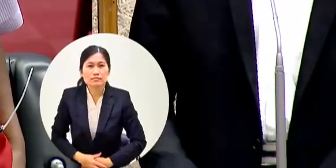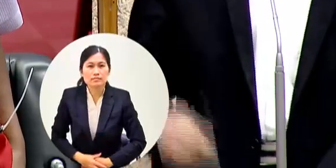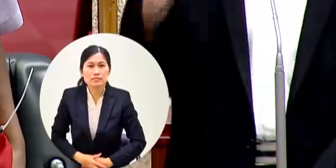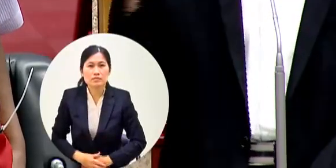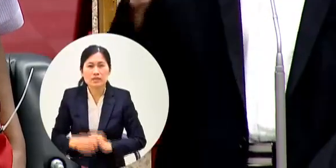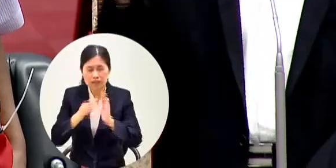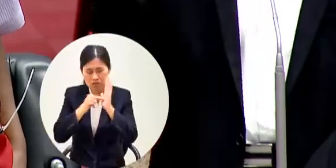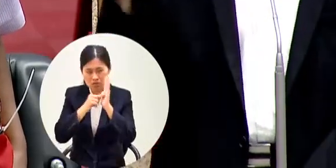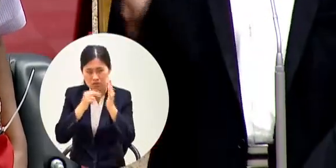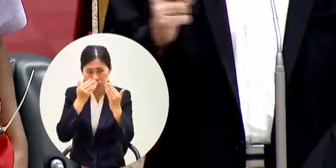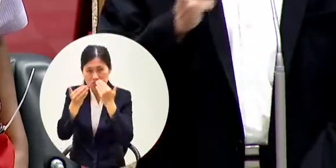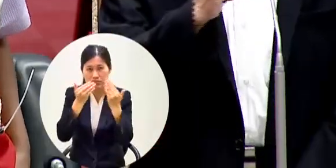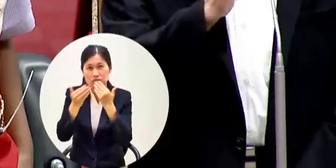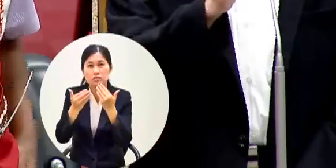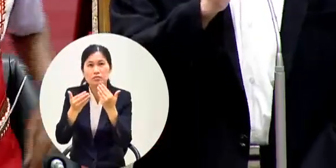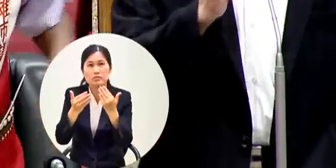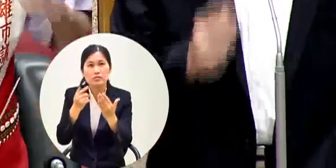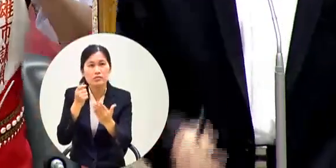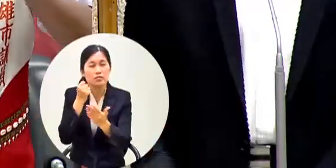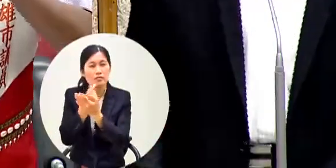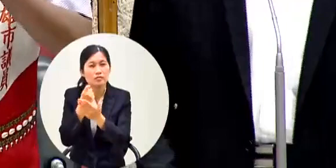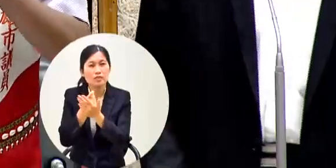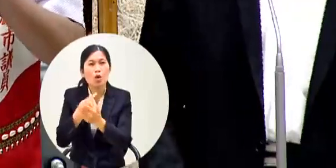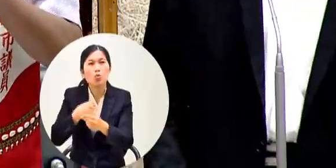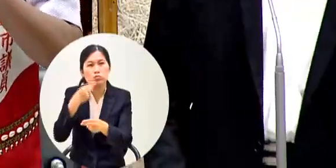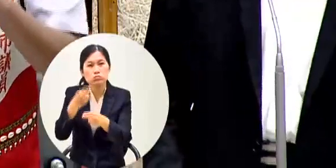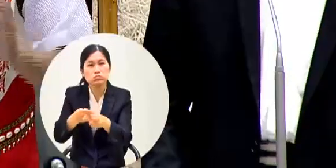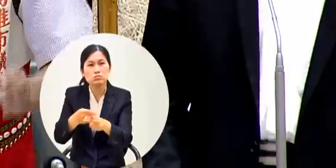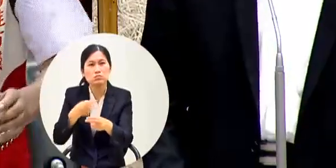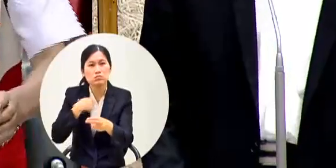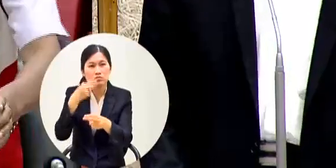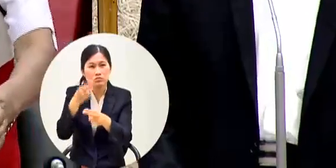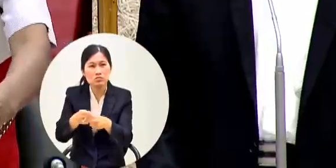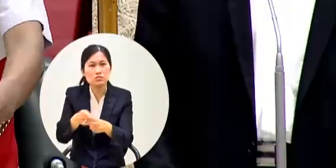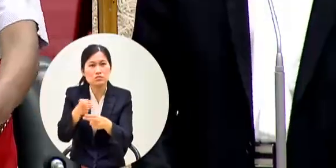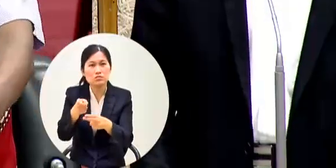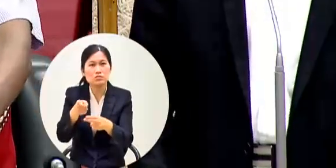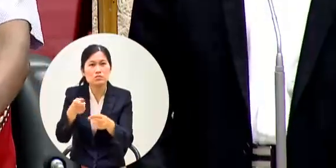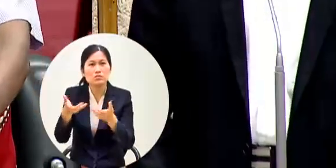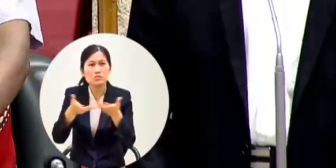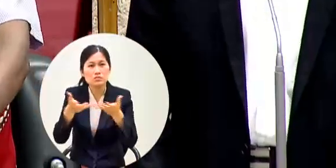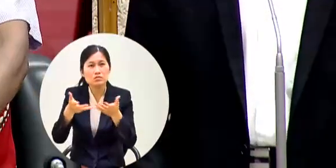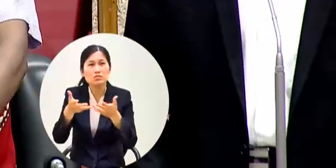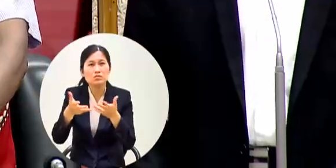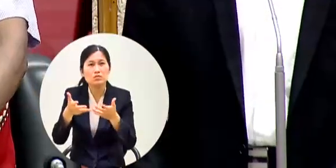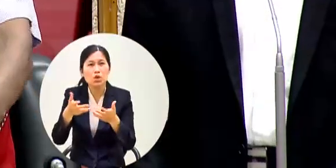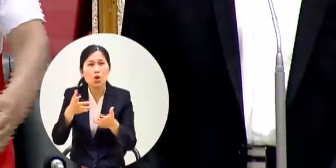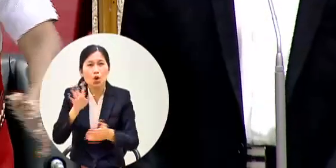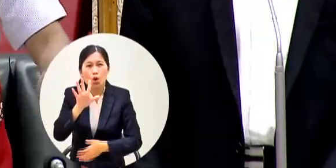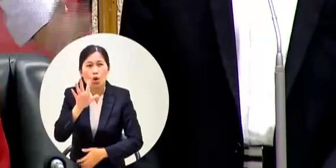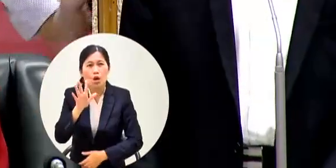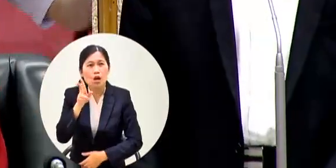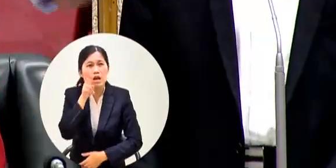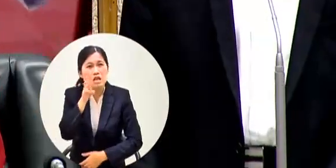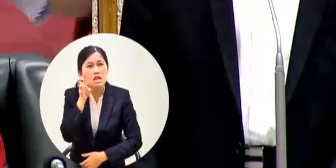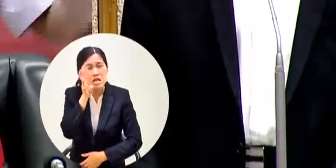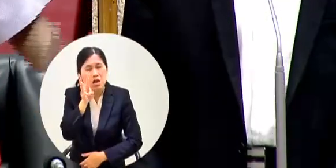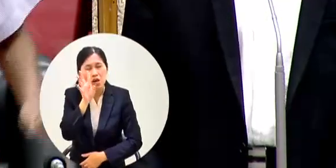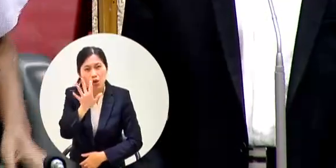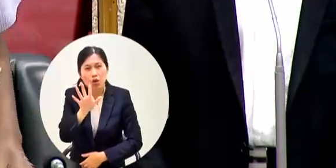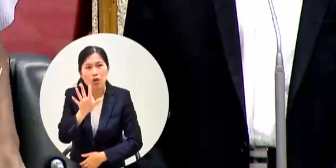一排了以后，可能就超过这个15天啊。不过到现在为止，没有超过2个月到3个月的哈、哦，这一